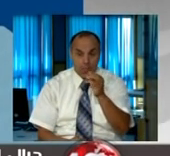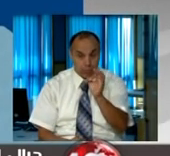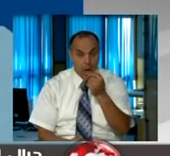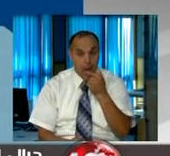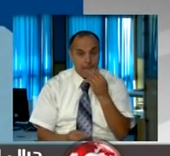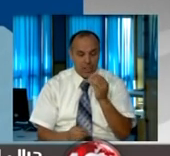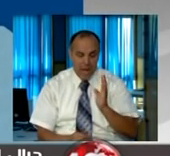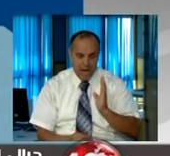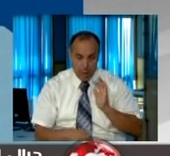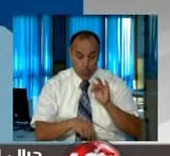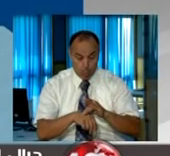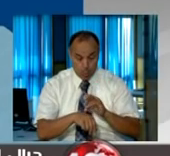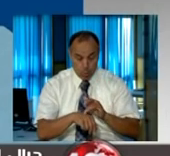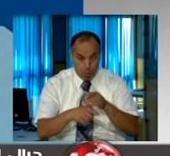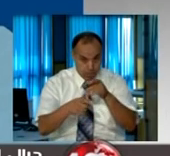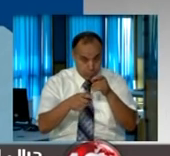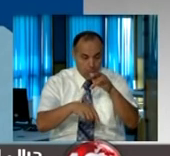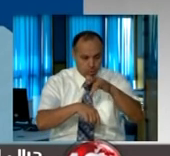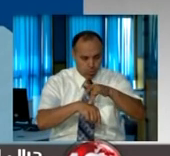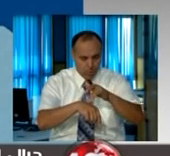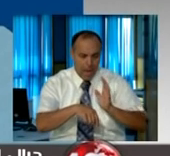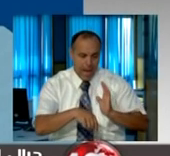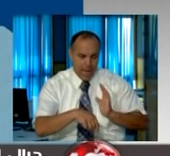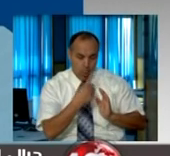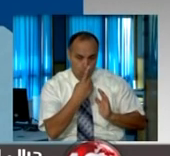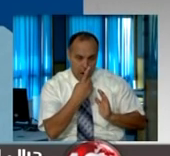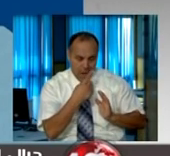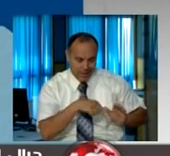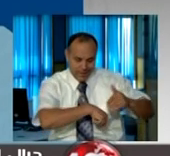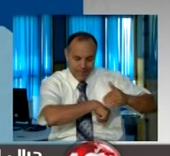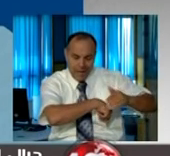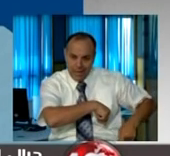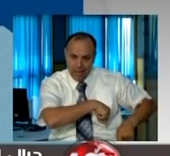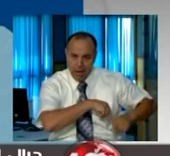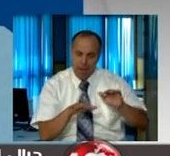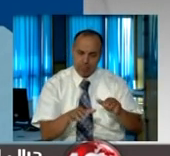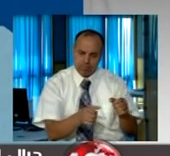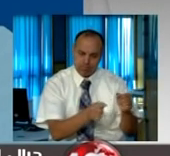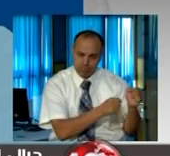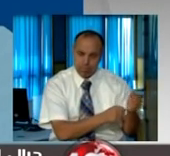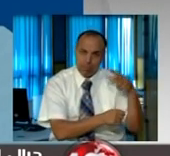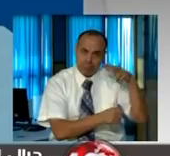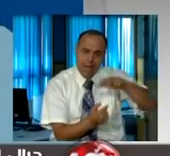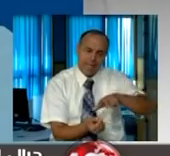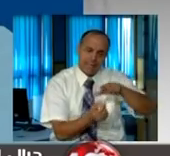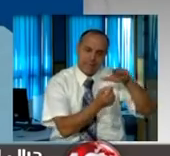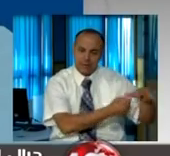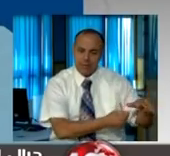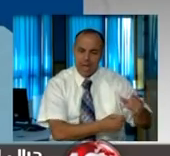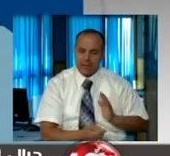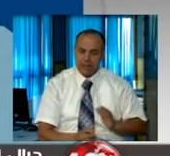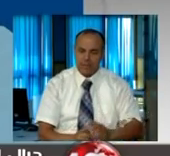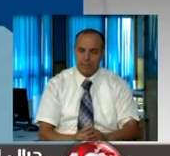أن عسكريا أصيب أثناء العملية العسكرية على مستوى كاحل الرجل تم أخلاؤه بواسطة مروحية